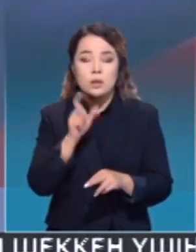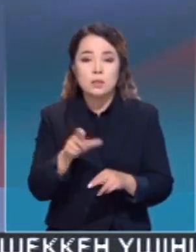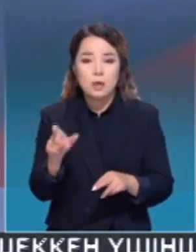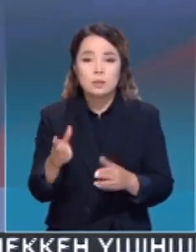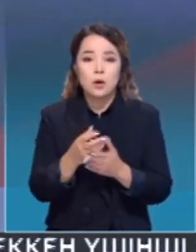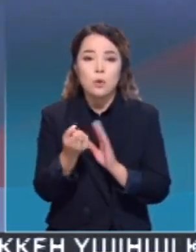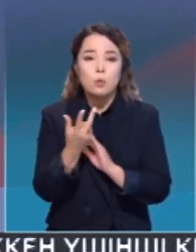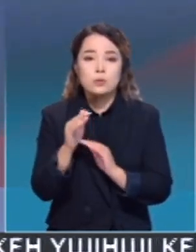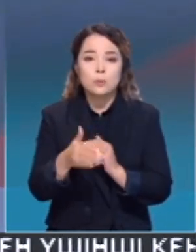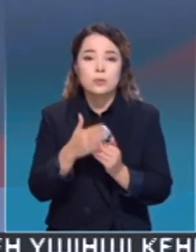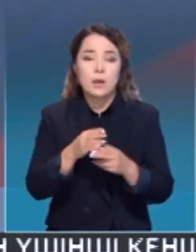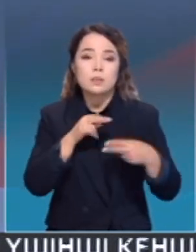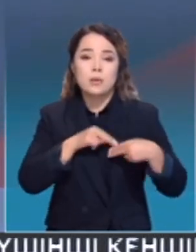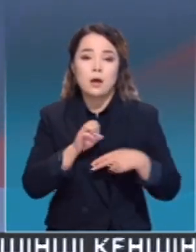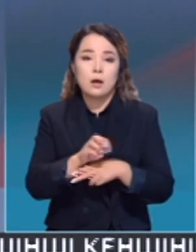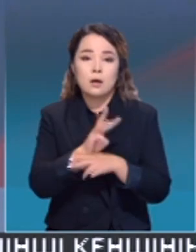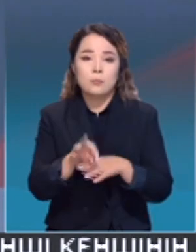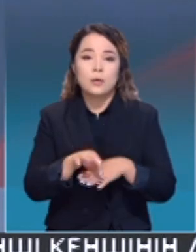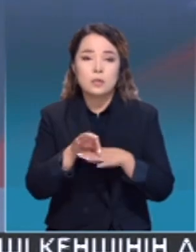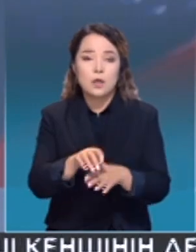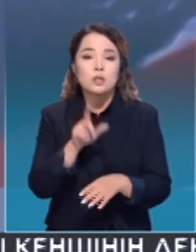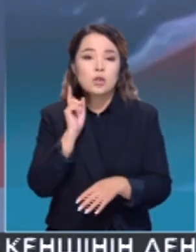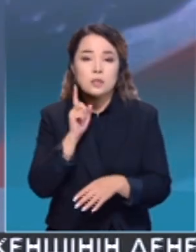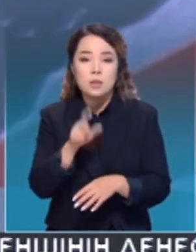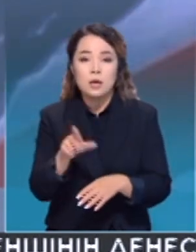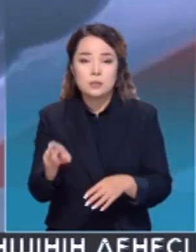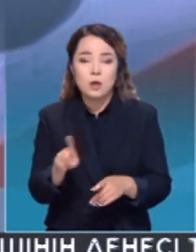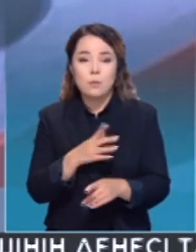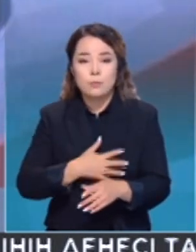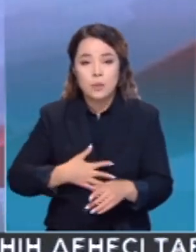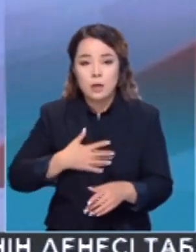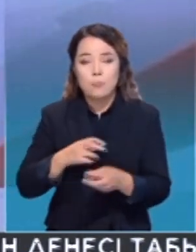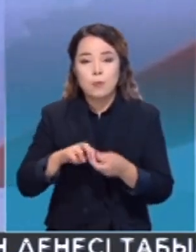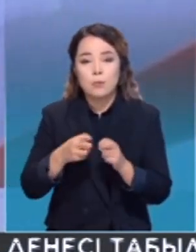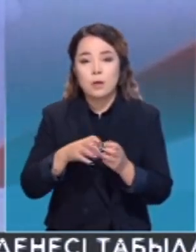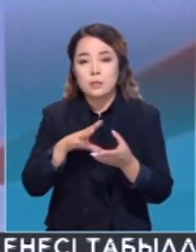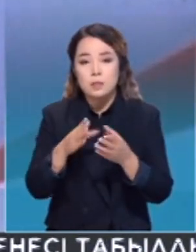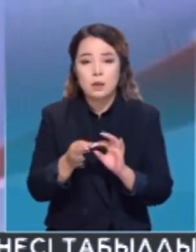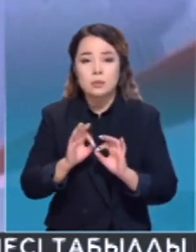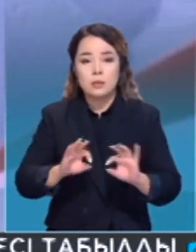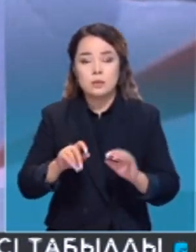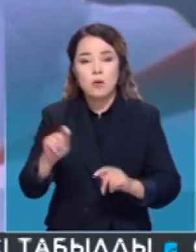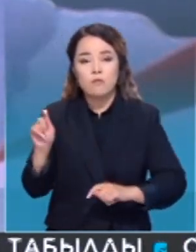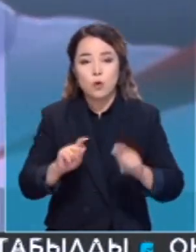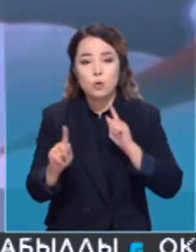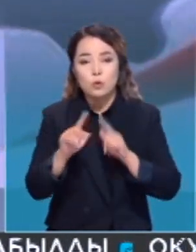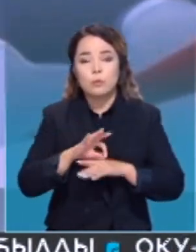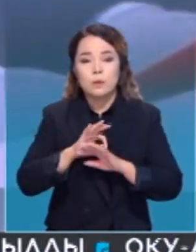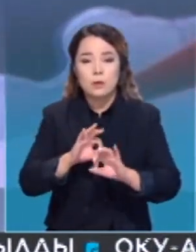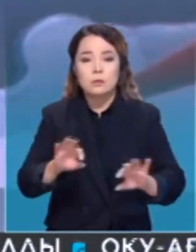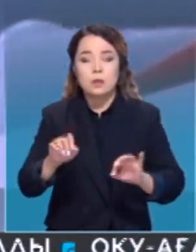мыңы еңбекпен қамтылған. Жастарды алаңдатқан жұмыссыздық және өзге де проблемалар азаматтық форумда талқыланды.